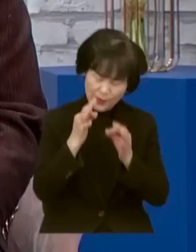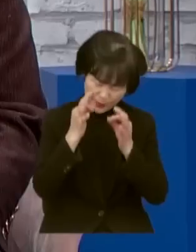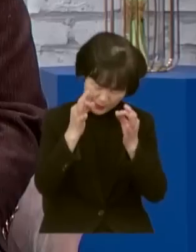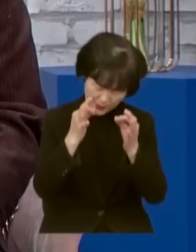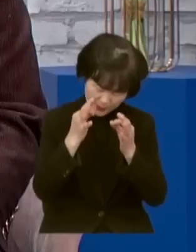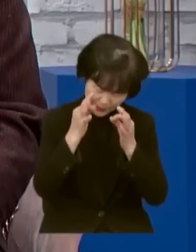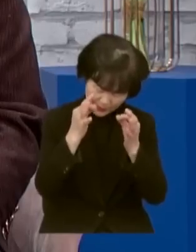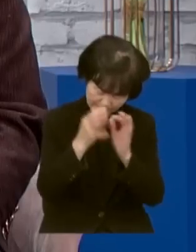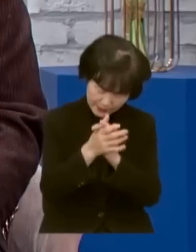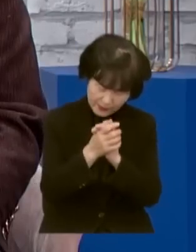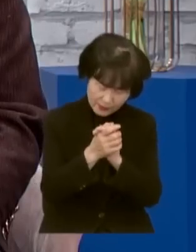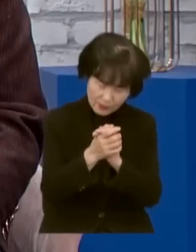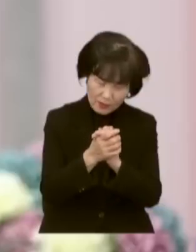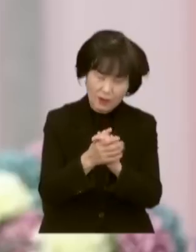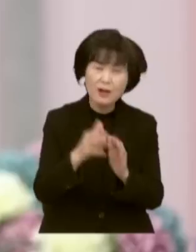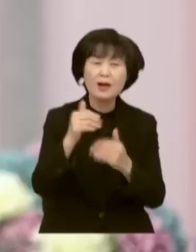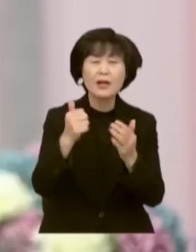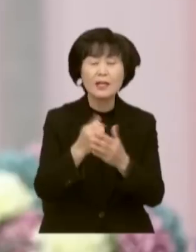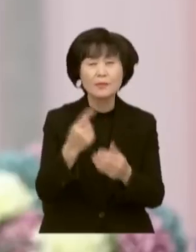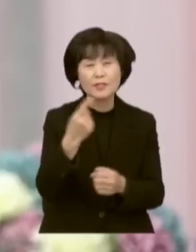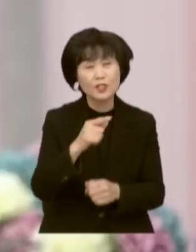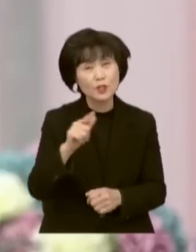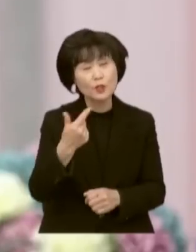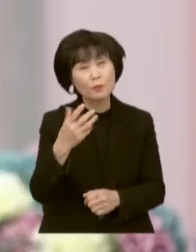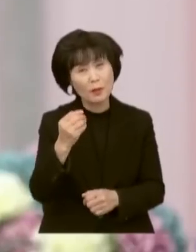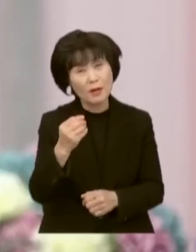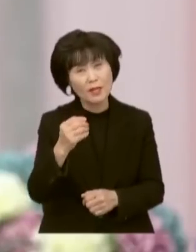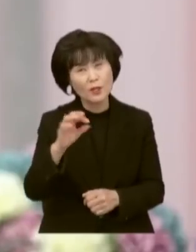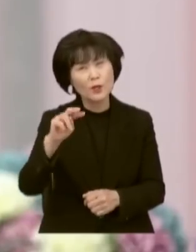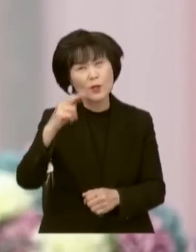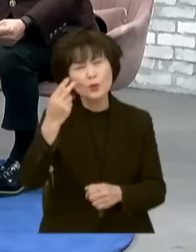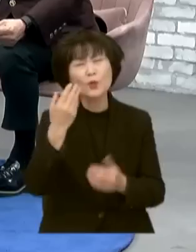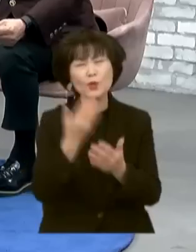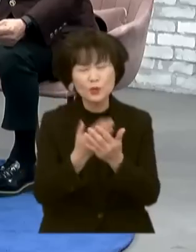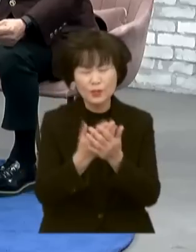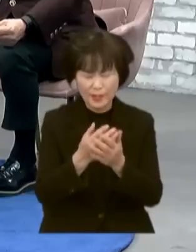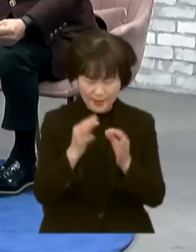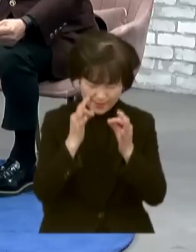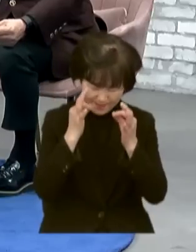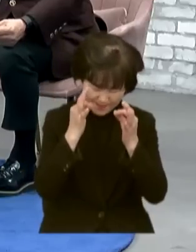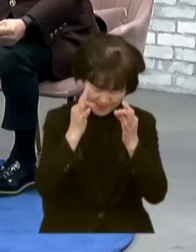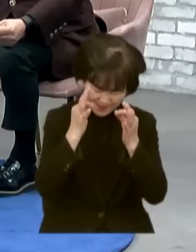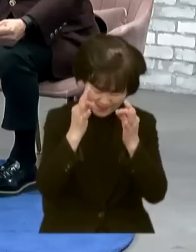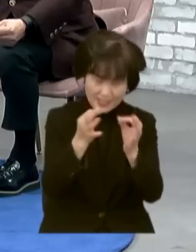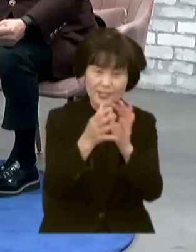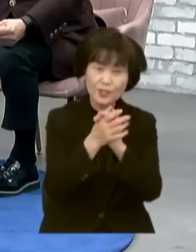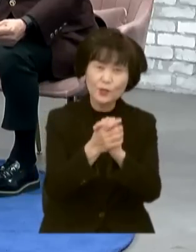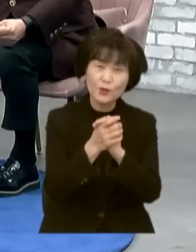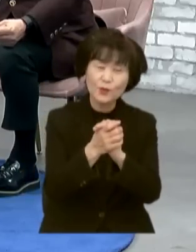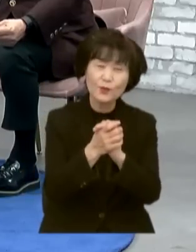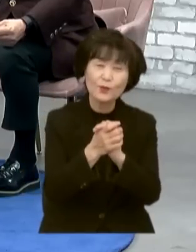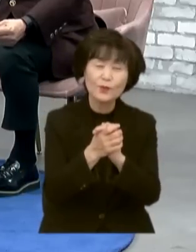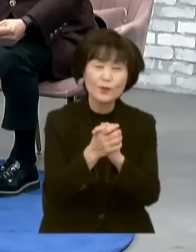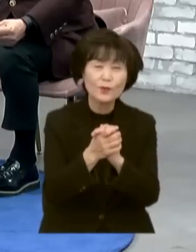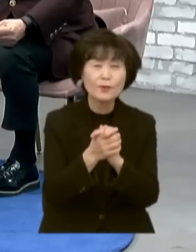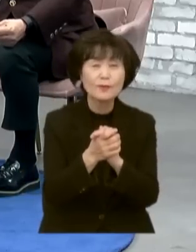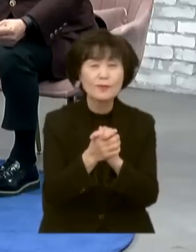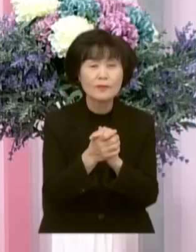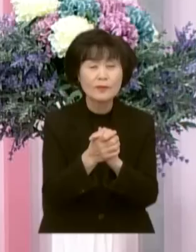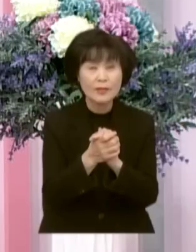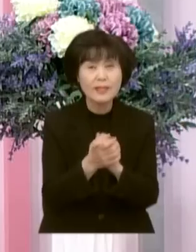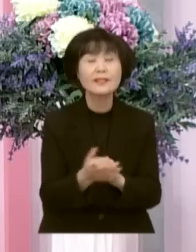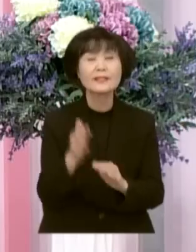기도했어요. 하나님 저기 1,600만 원 돌려주세요. 네? 하면서 그렇게 간절히 기도를 했죠.